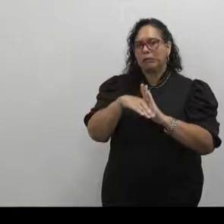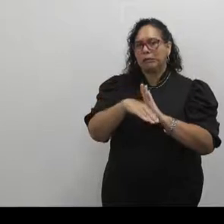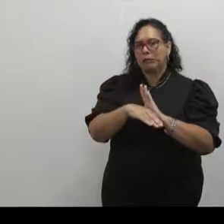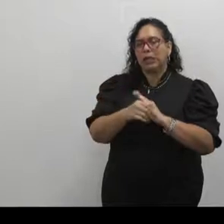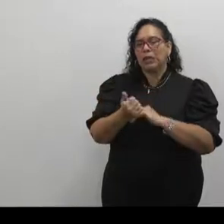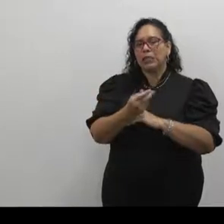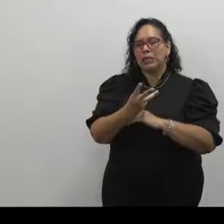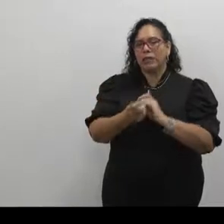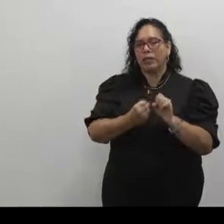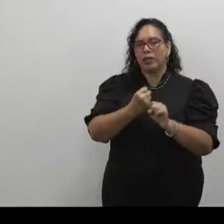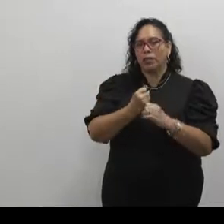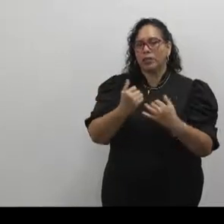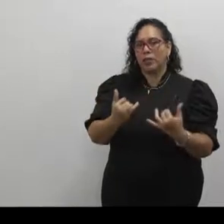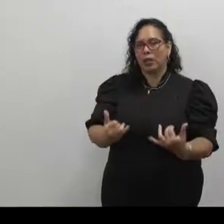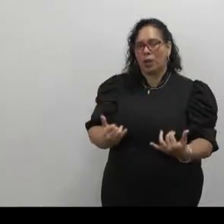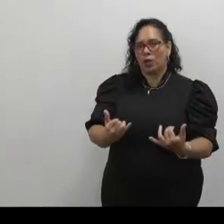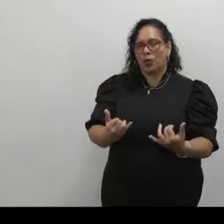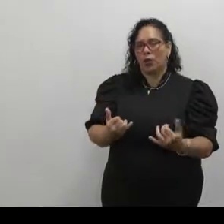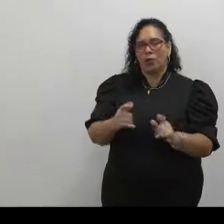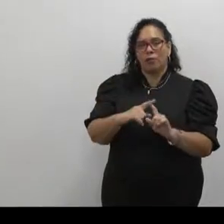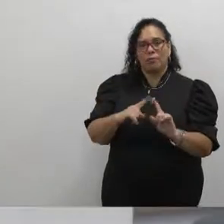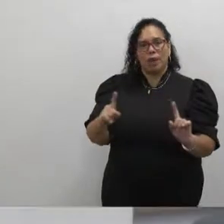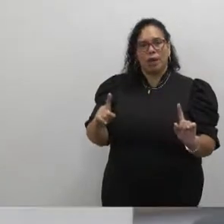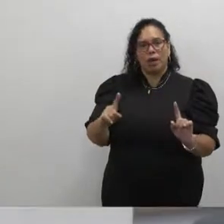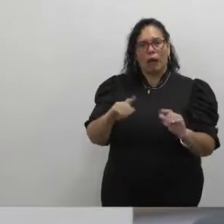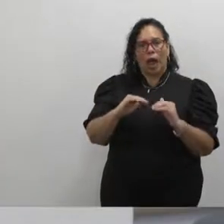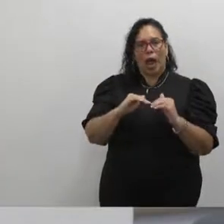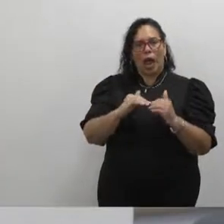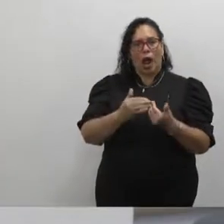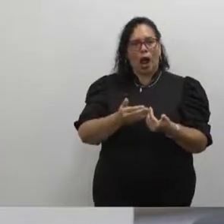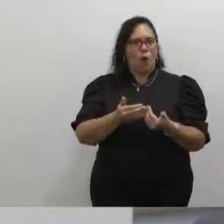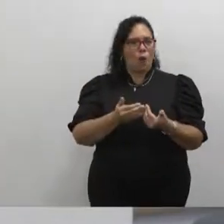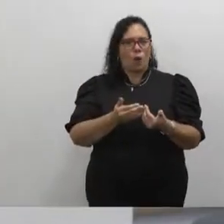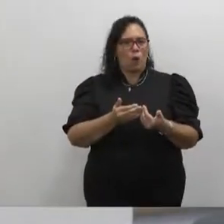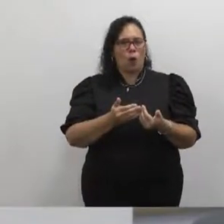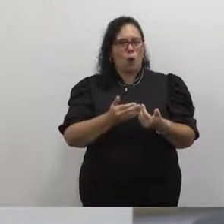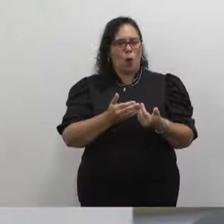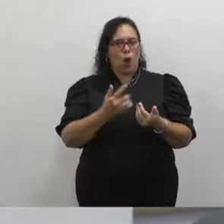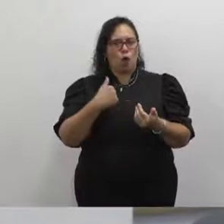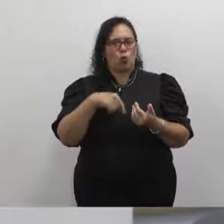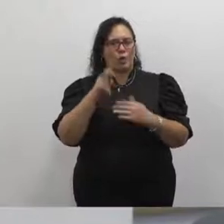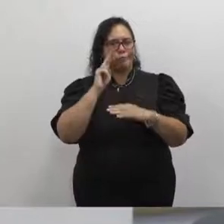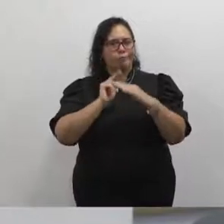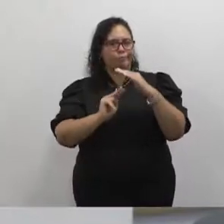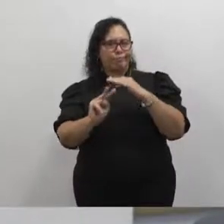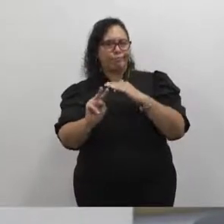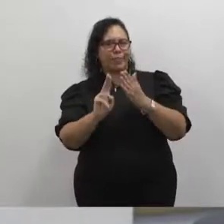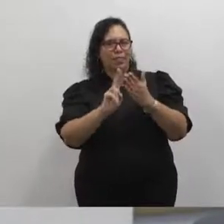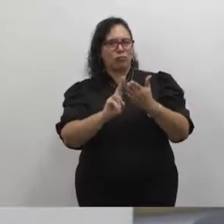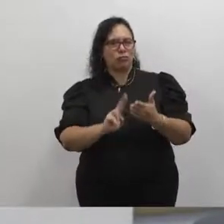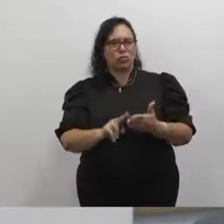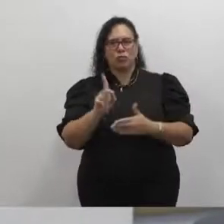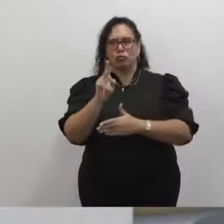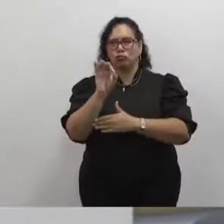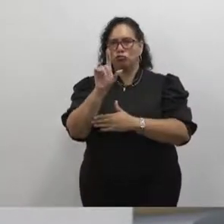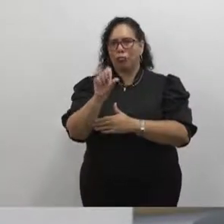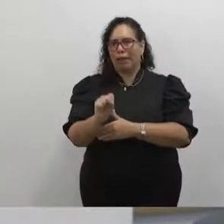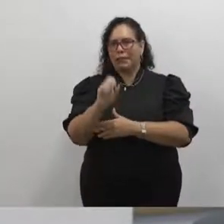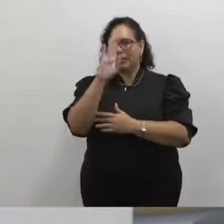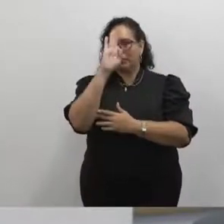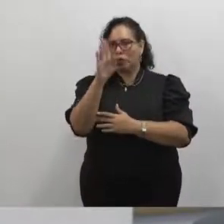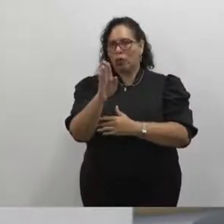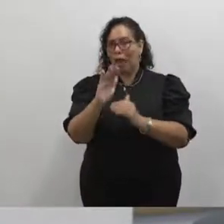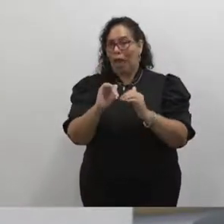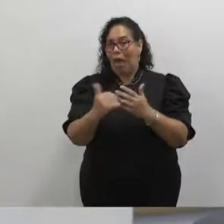lầm nóm âm bì ca chọc chung hôn nâng á vì tư mạch đài hai dương dương kích